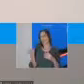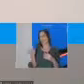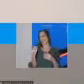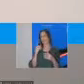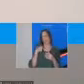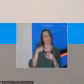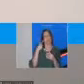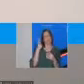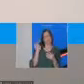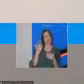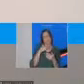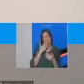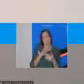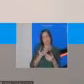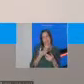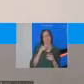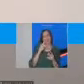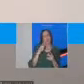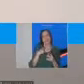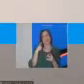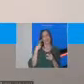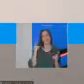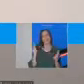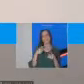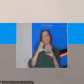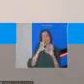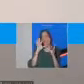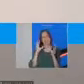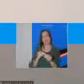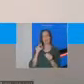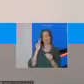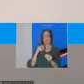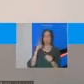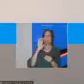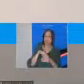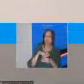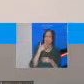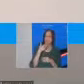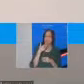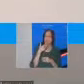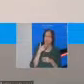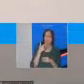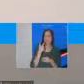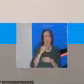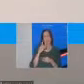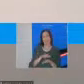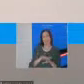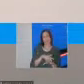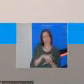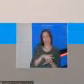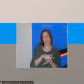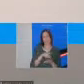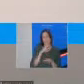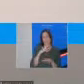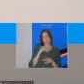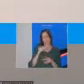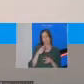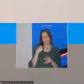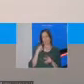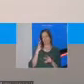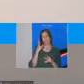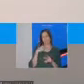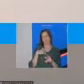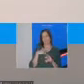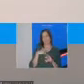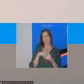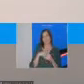שזה רע להם, אבל אנחנו לא חושבים. שוב, אני גם חושבת, אי אפשר להכליל, כי יש גם עוד ישראלים שהם לא מרגישים ככה, והם גם יכולים